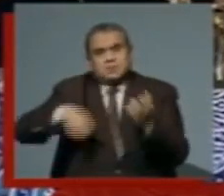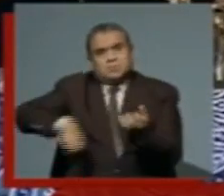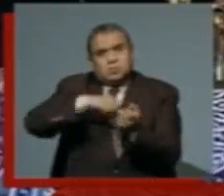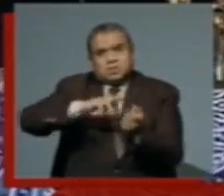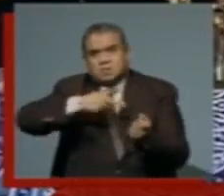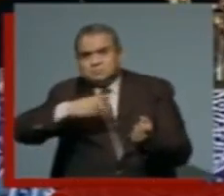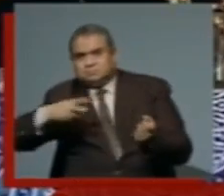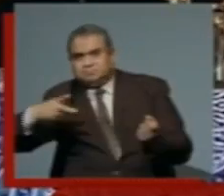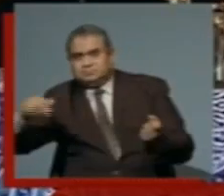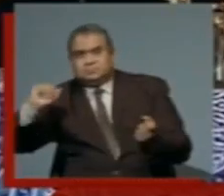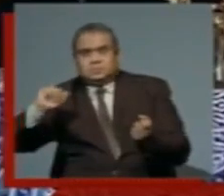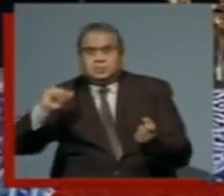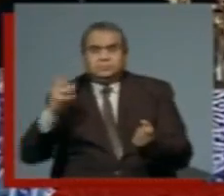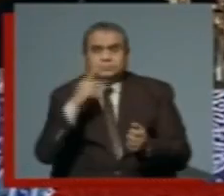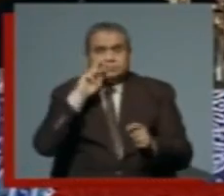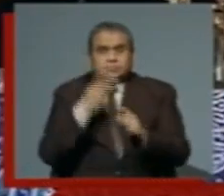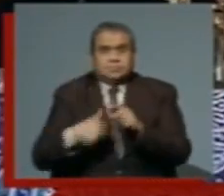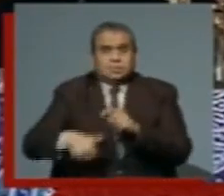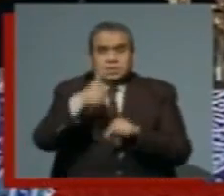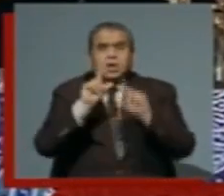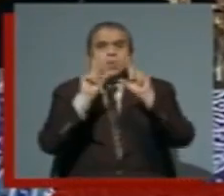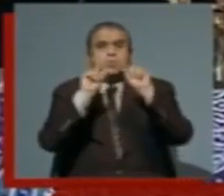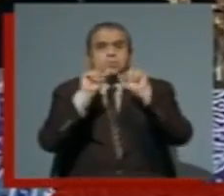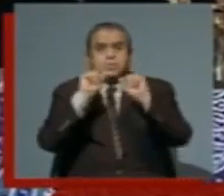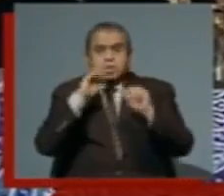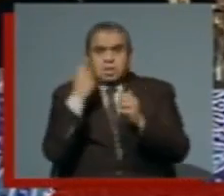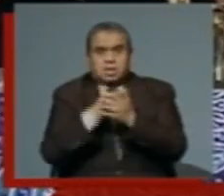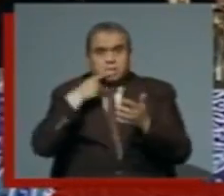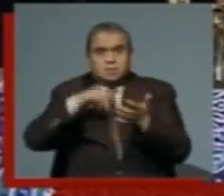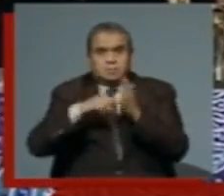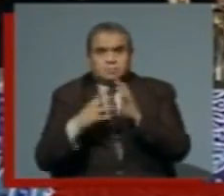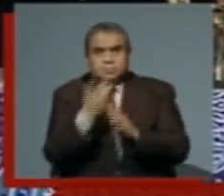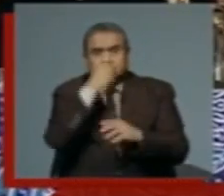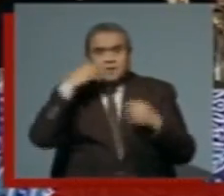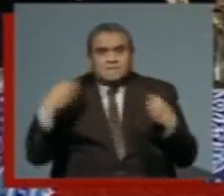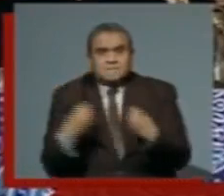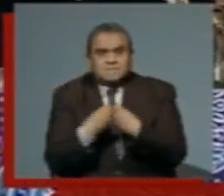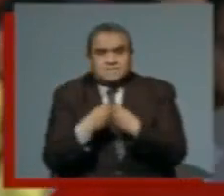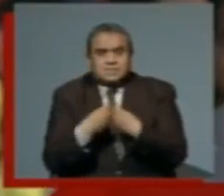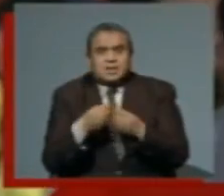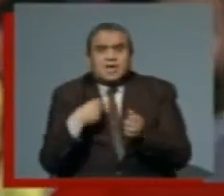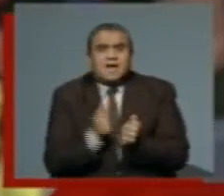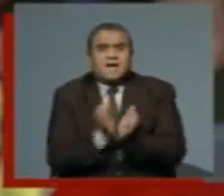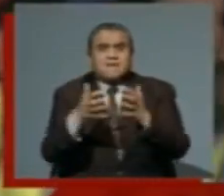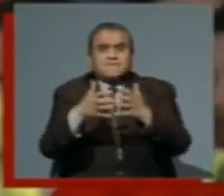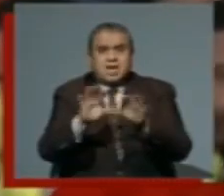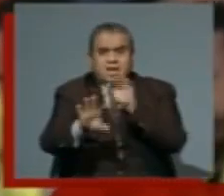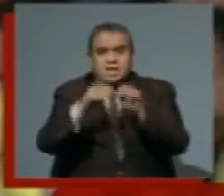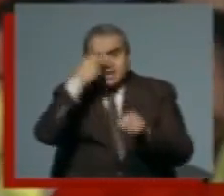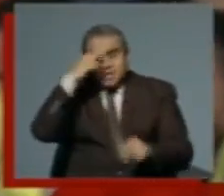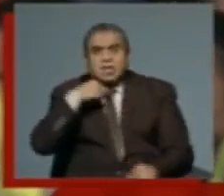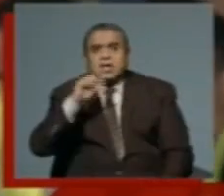وكل يعني تميز في الالات دي كلها قدروا ان هم يكونوا فرقه فرقه الدوم من